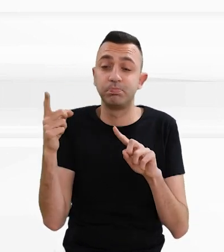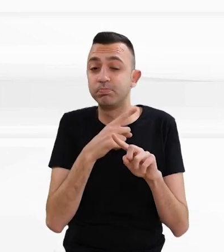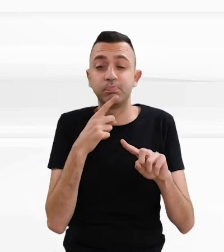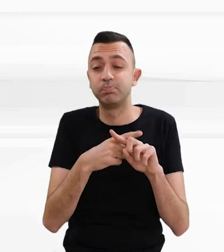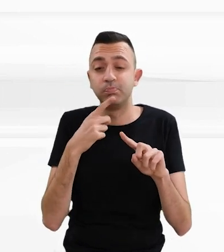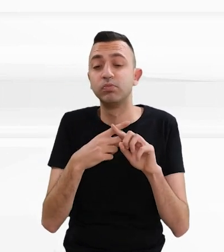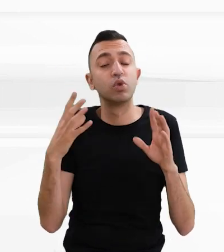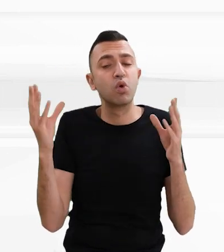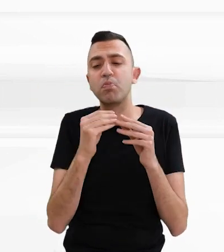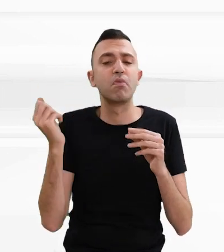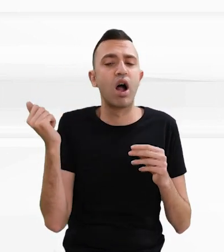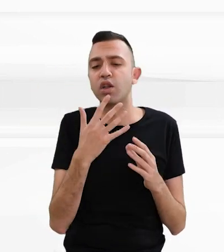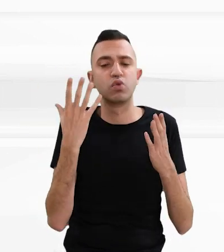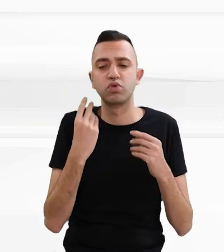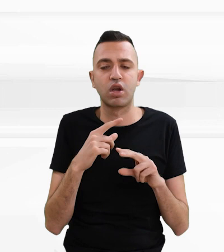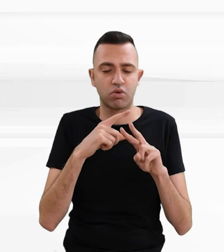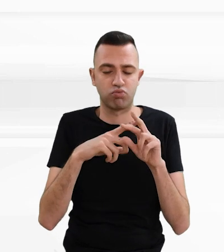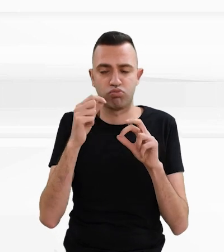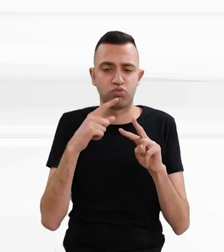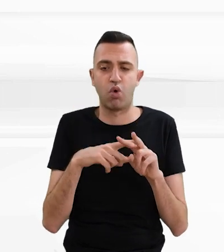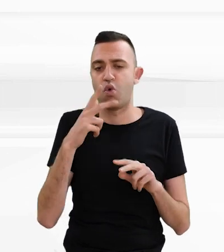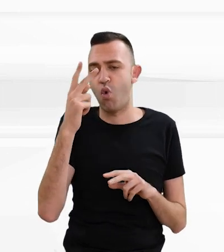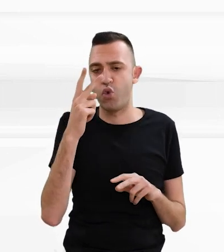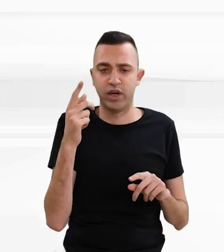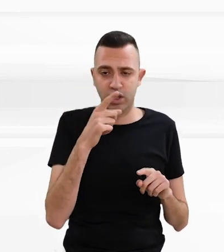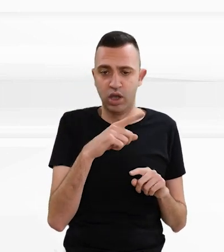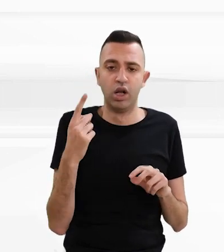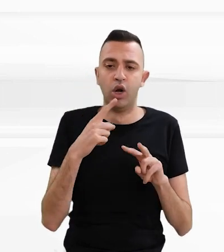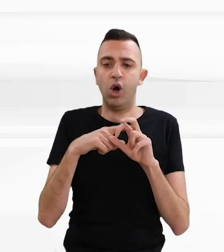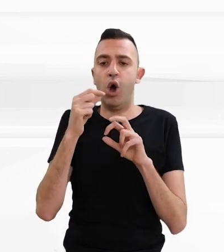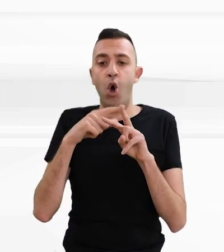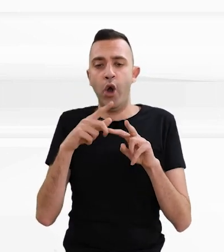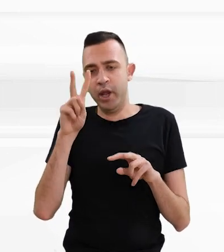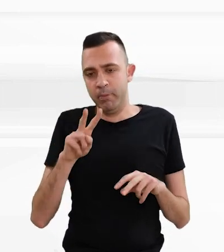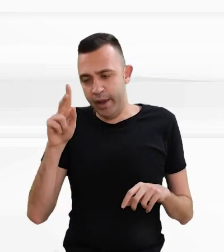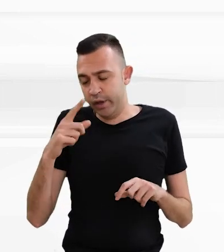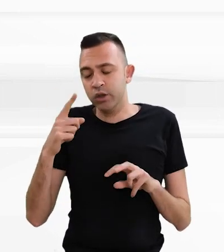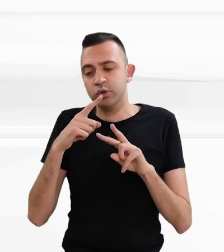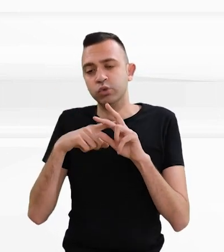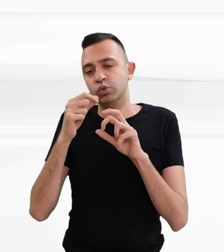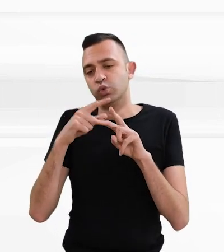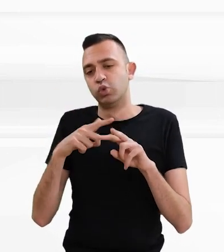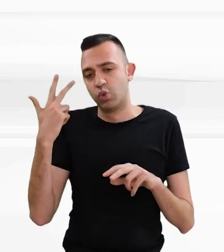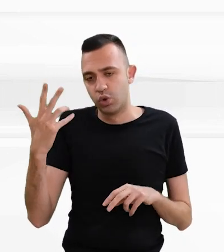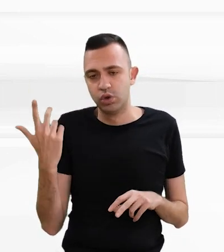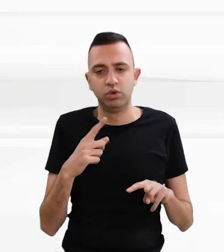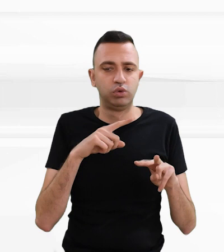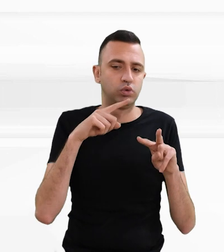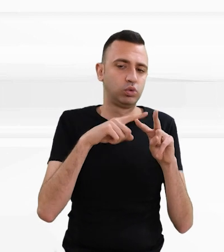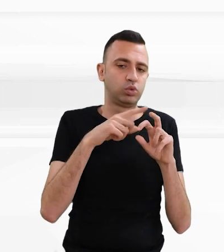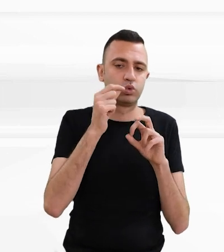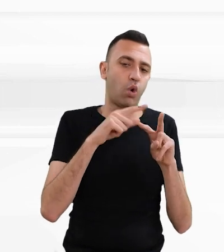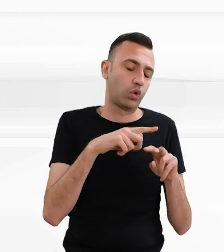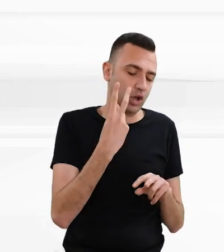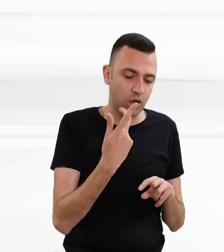ihtimalim olacağını bir bulayım çok 12 Örneğin burada kök 27 ile daha sonra köpükle çok ikiyle ve kök